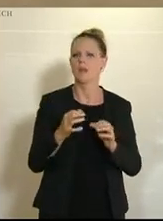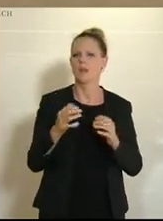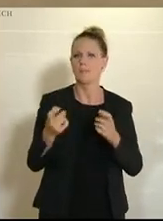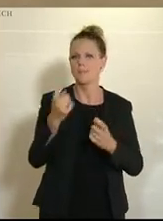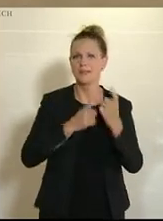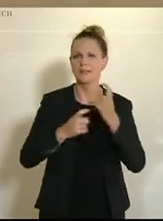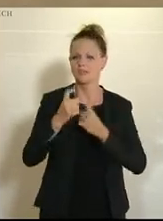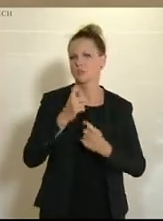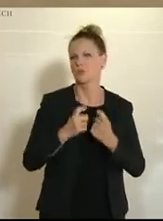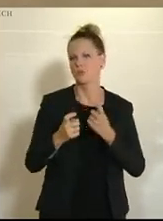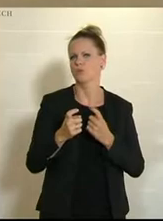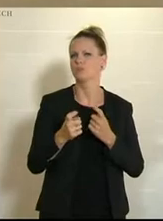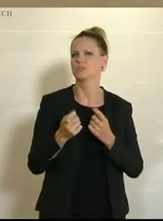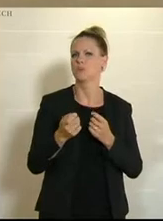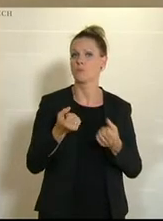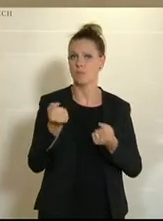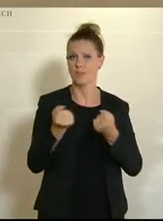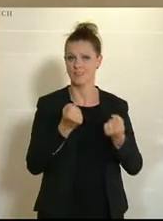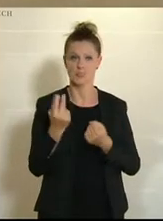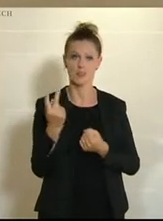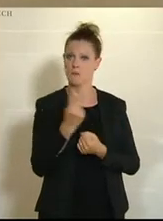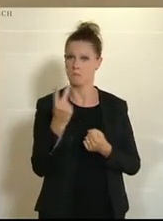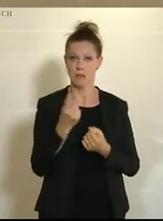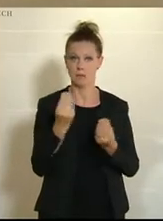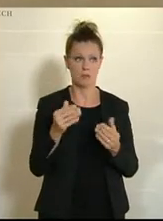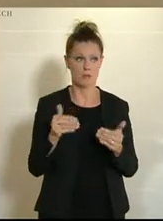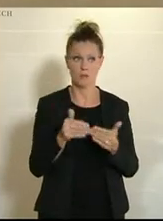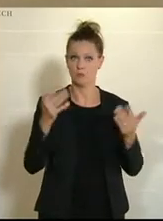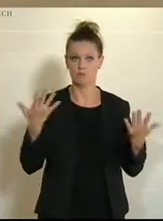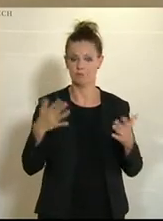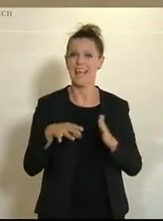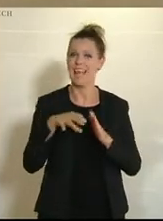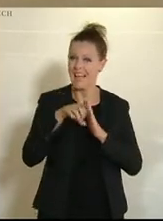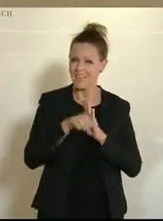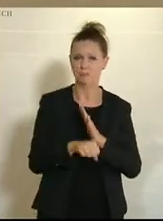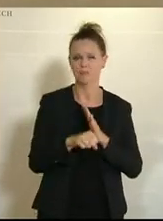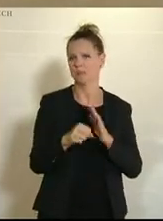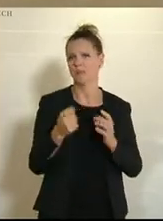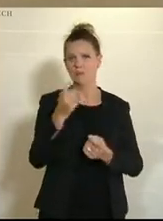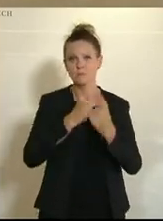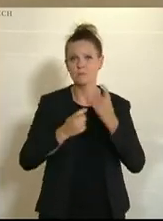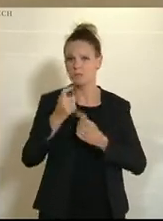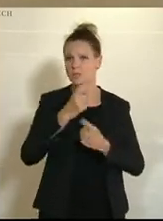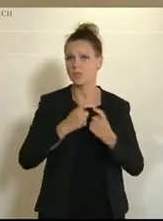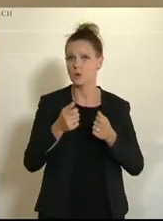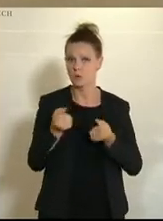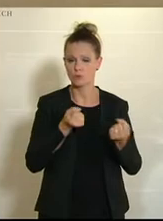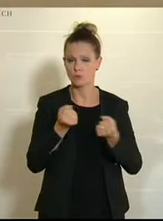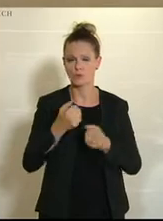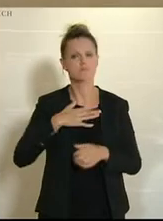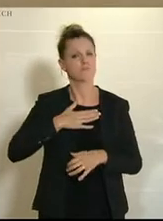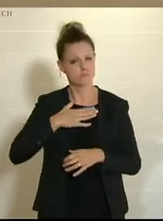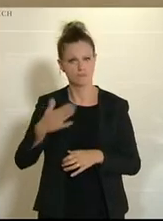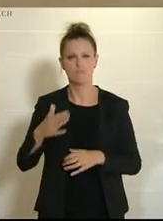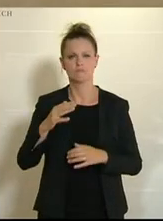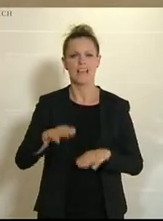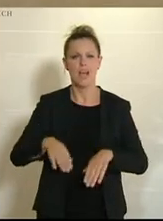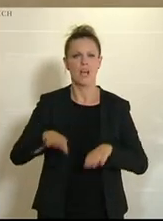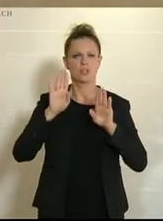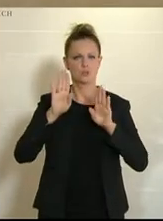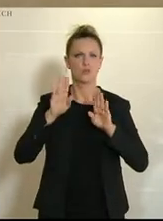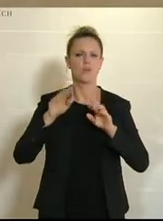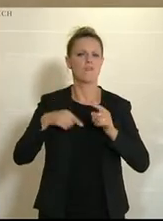Und diese beiden Dinge widersprechen sich nicht. Ich kann sagen, restriktive Migrationspolitik und trotzdem Asylverfahren,